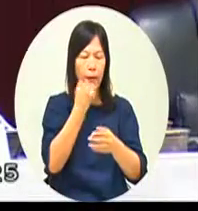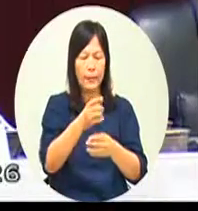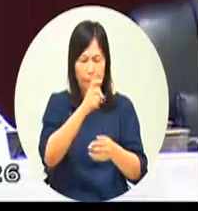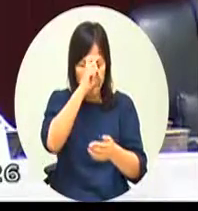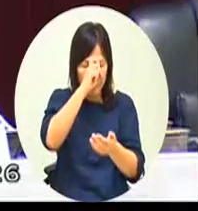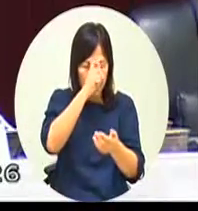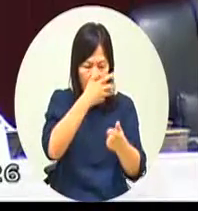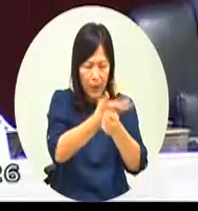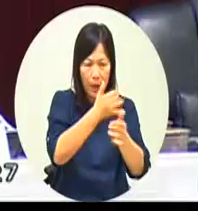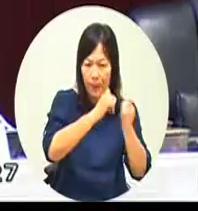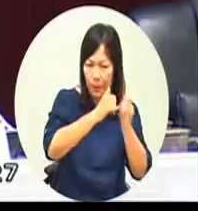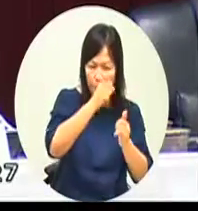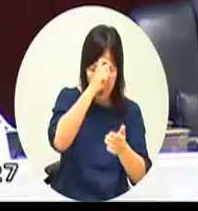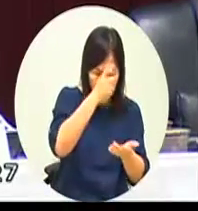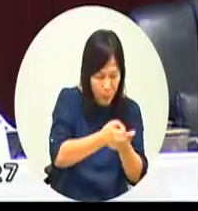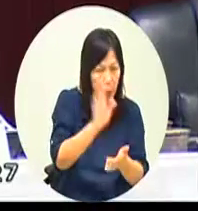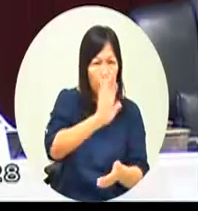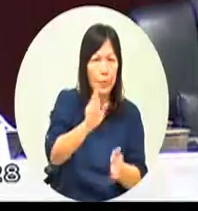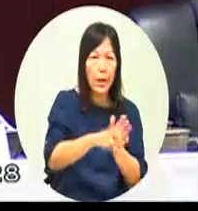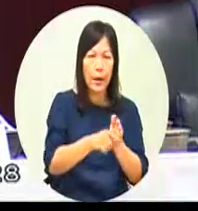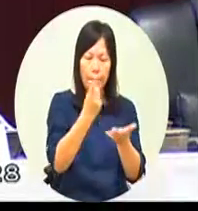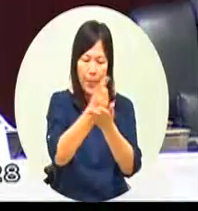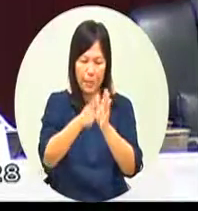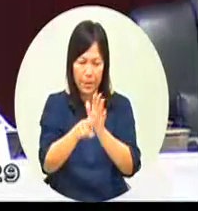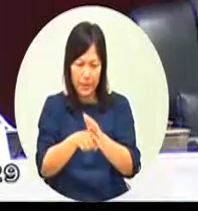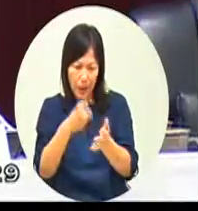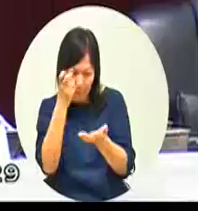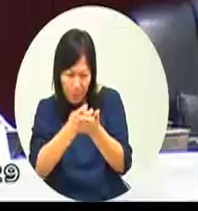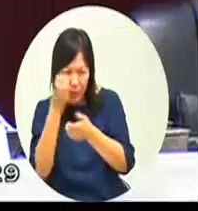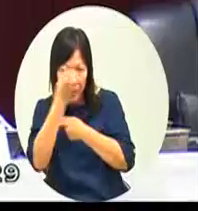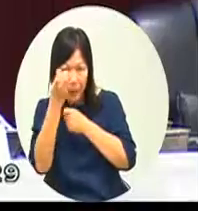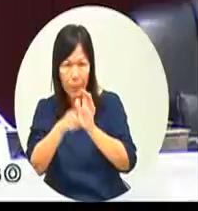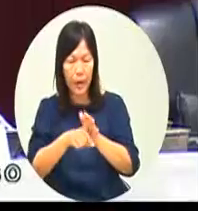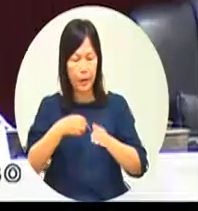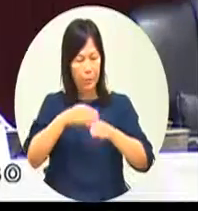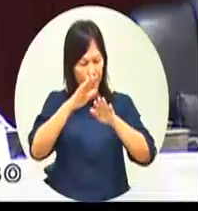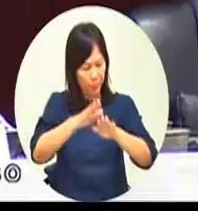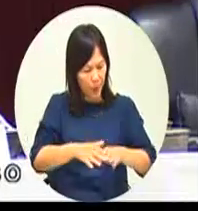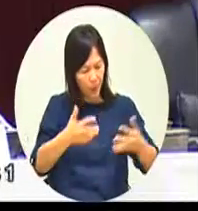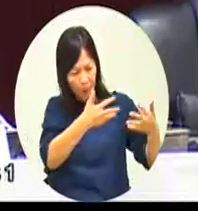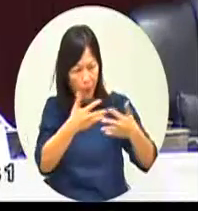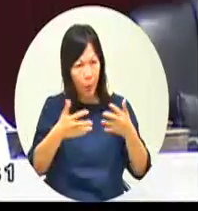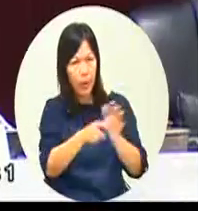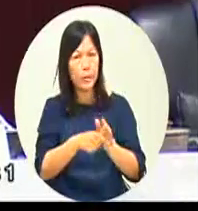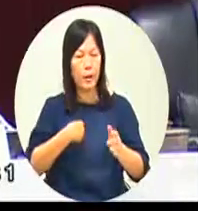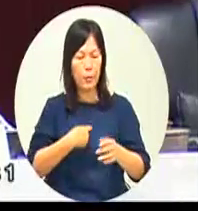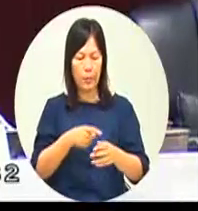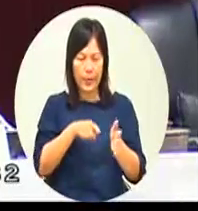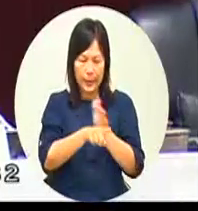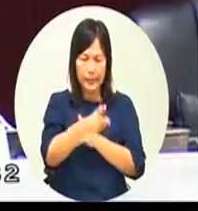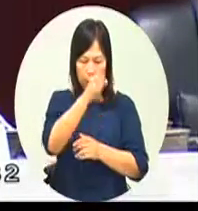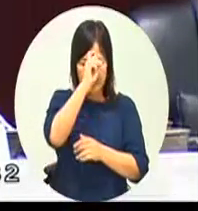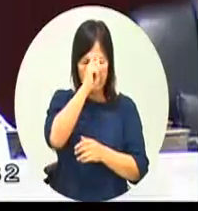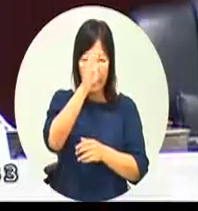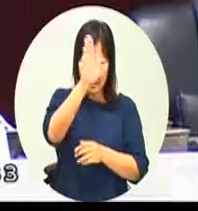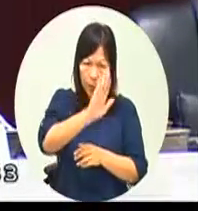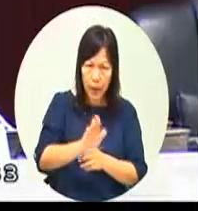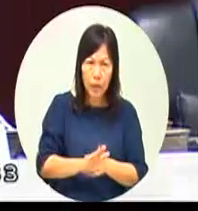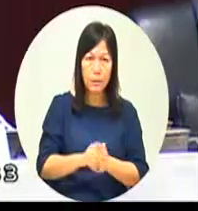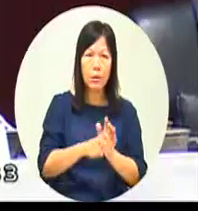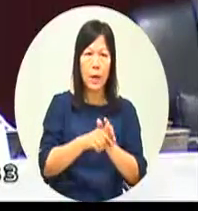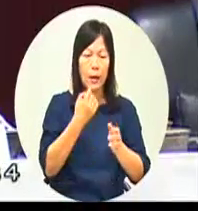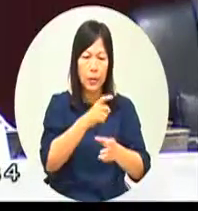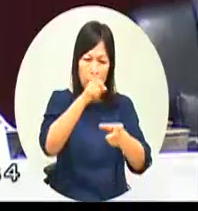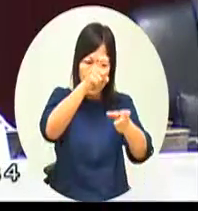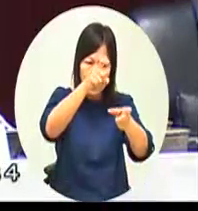待。理性问政，严格监督是本会一直期许的角度跟态度。那么监督的底线